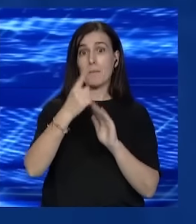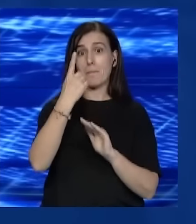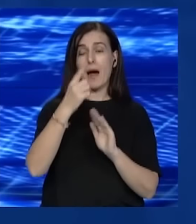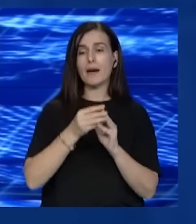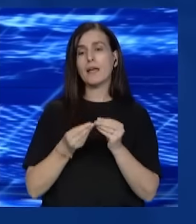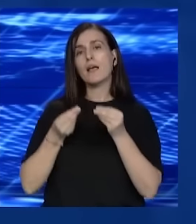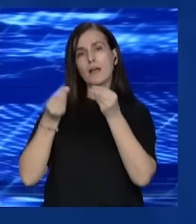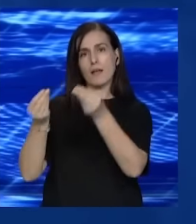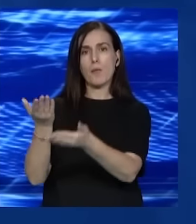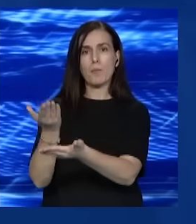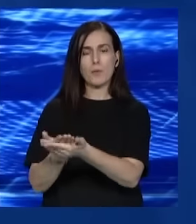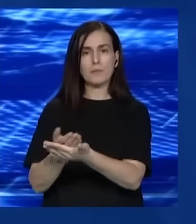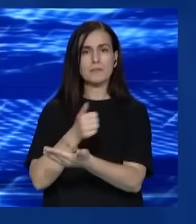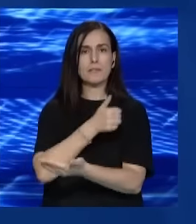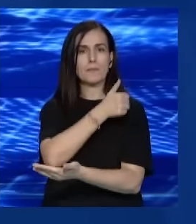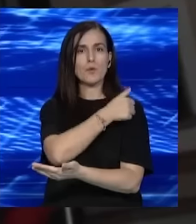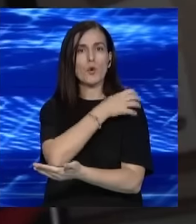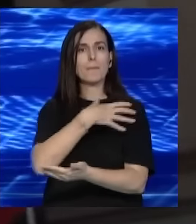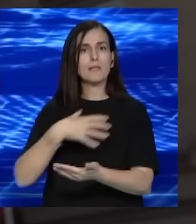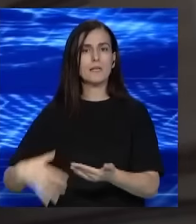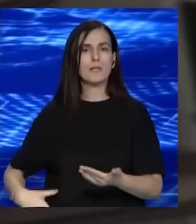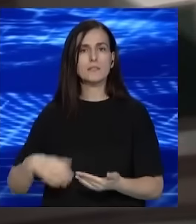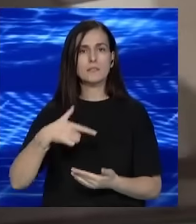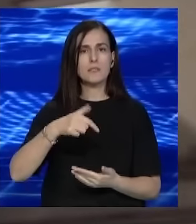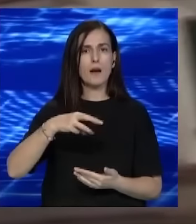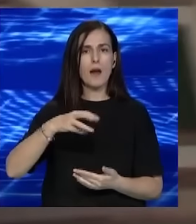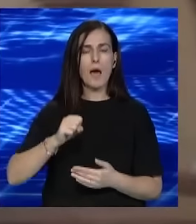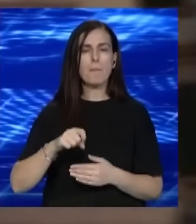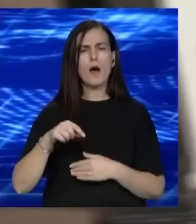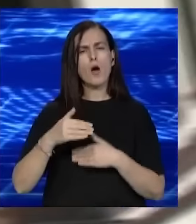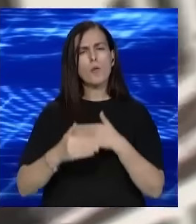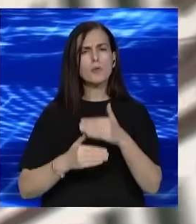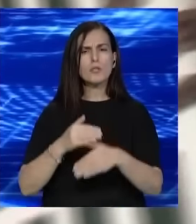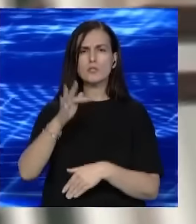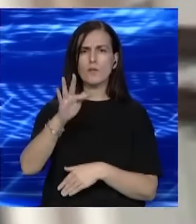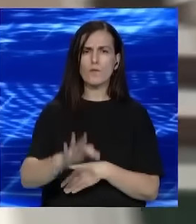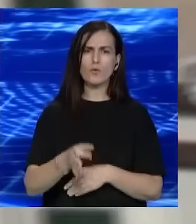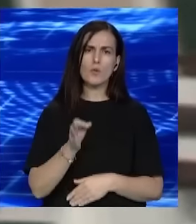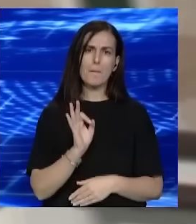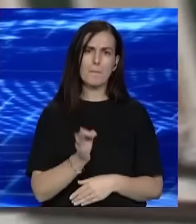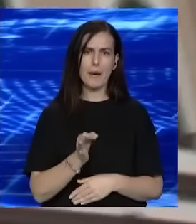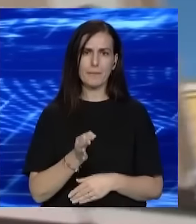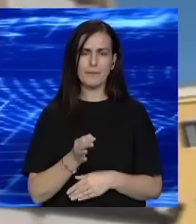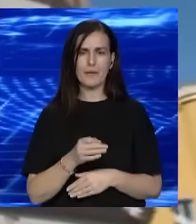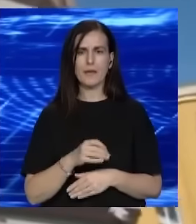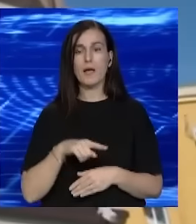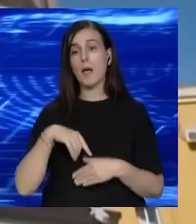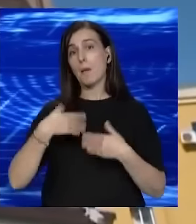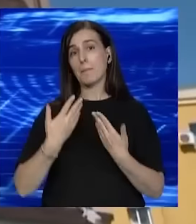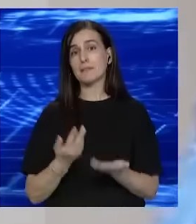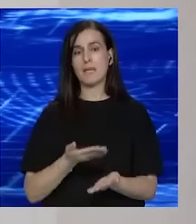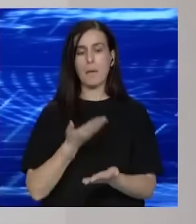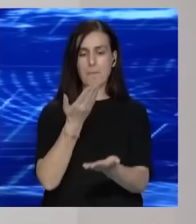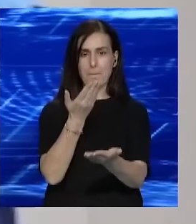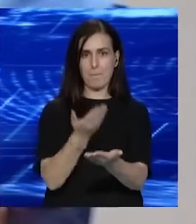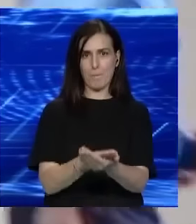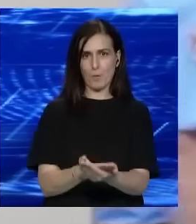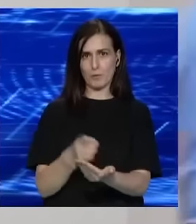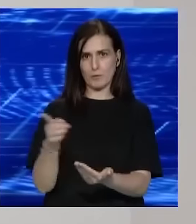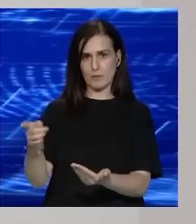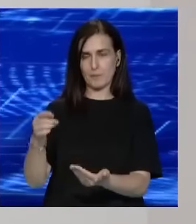Edi Rama. Burime pranë ministrisë së Brendshëm bën me dije se ky proces pritet të përfundohet të premten. Pas firmosjes së emrit të propozuar,